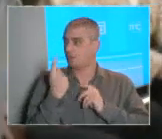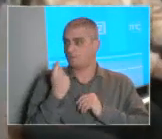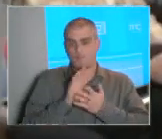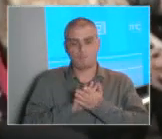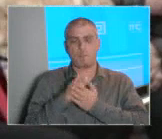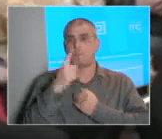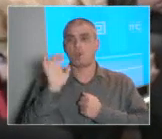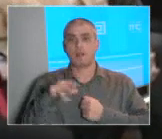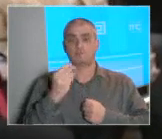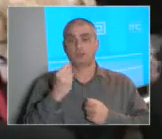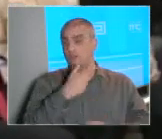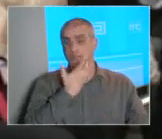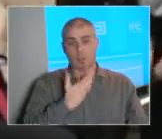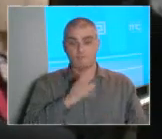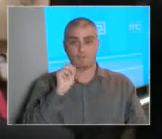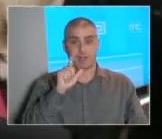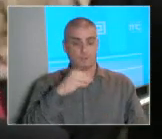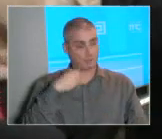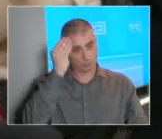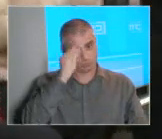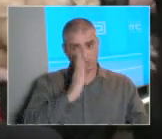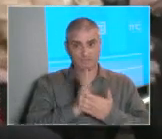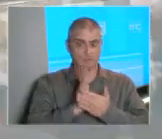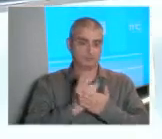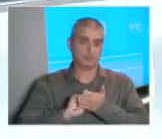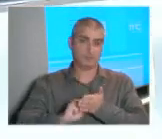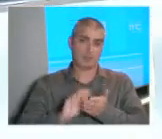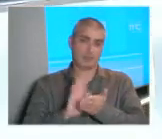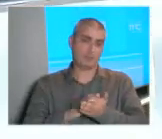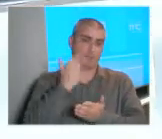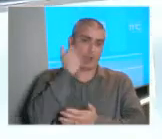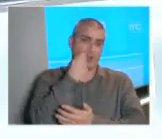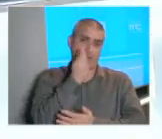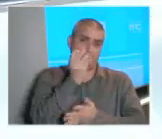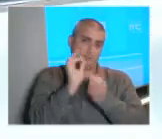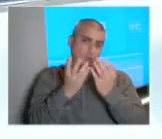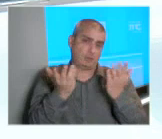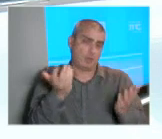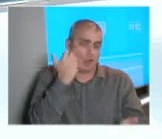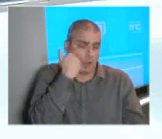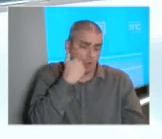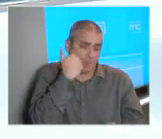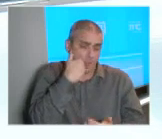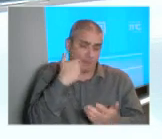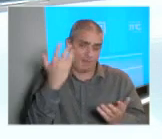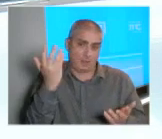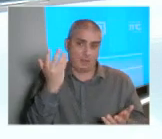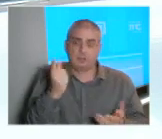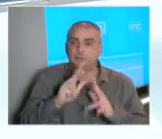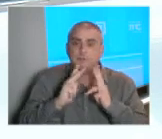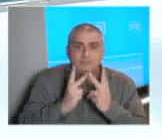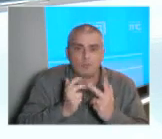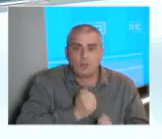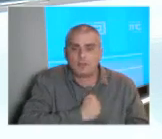אלפי שקלים, והרב מלמד אמר לו, אני מודיע לך שכבר פסק הדין כתוב, חבל הכסף של עורכי דין, חבל זה, חבל לכל.